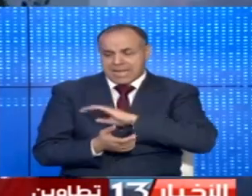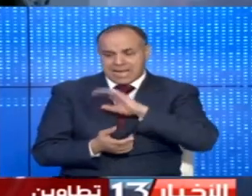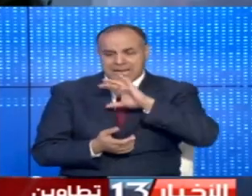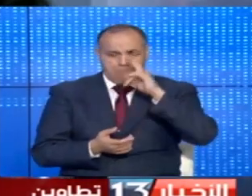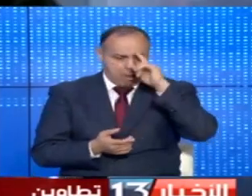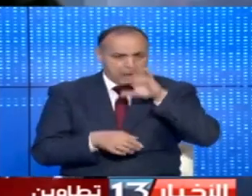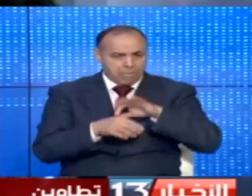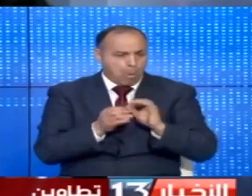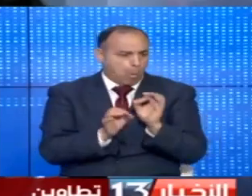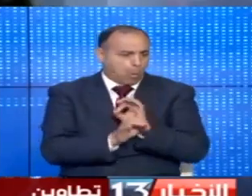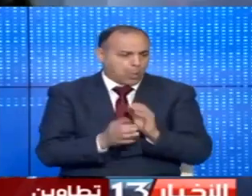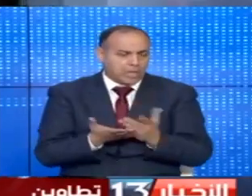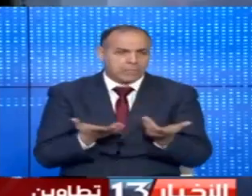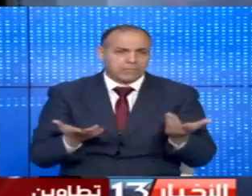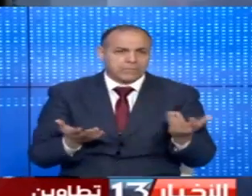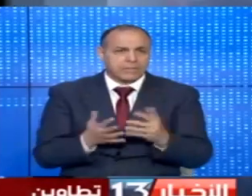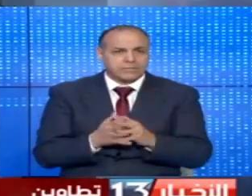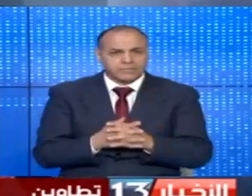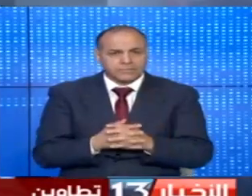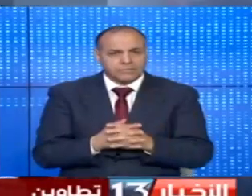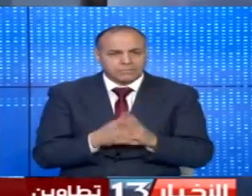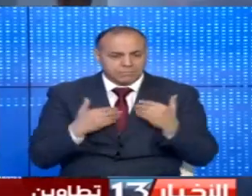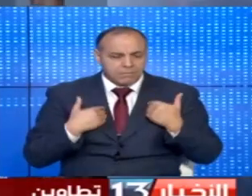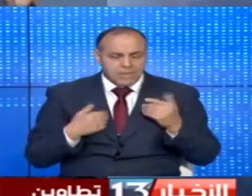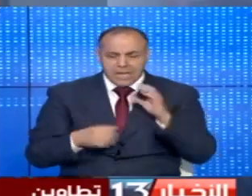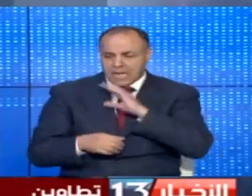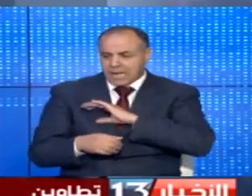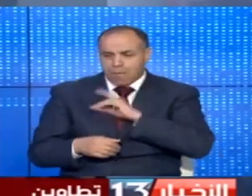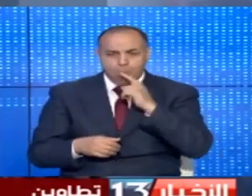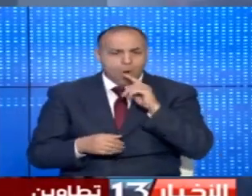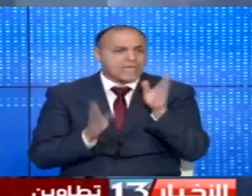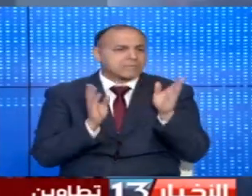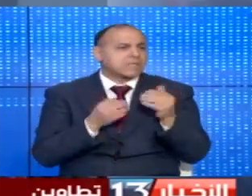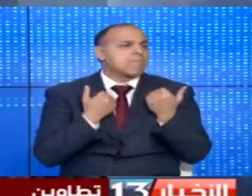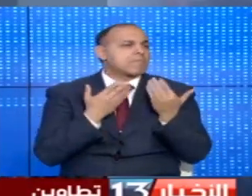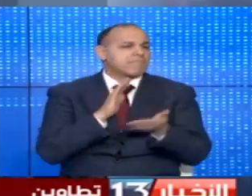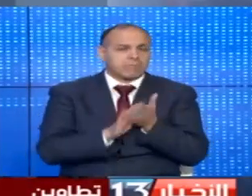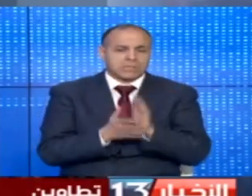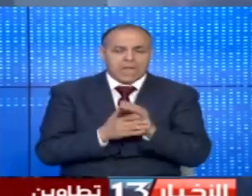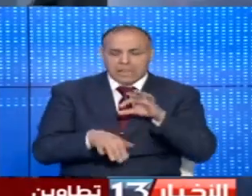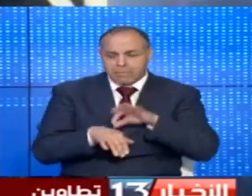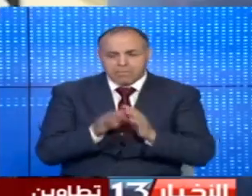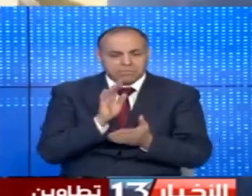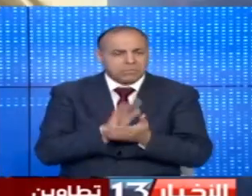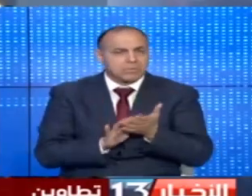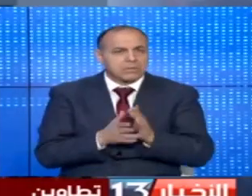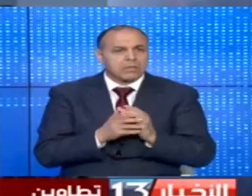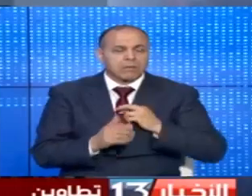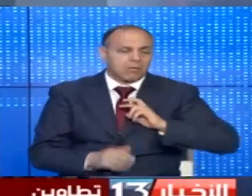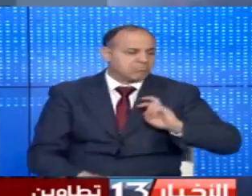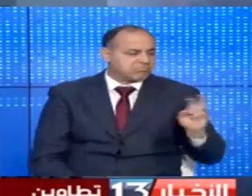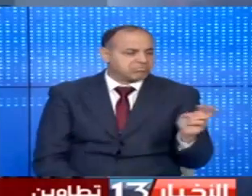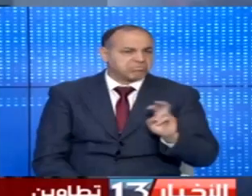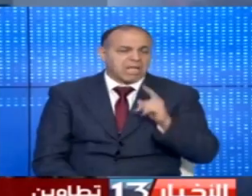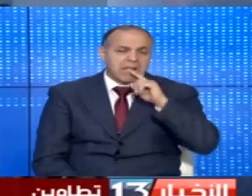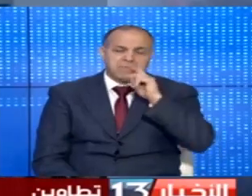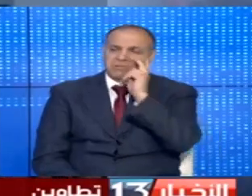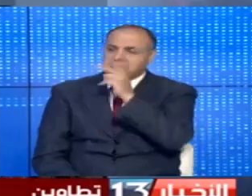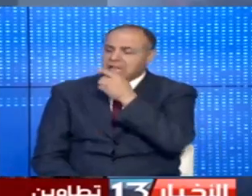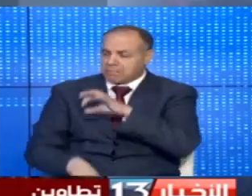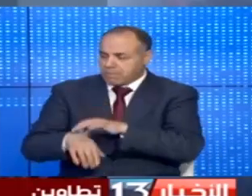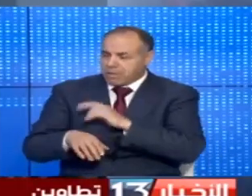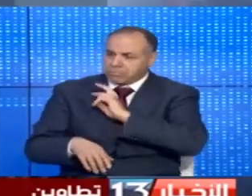موجود خلاص عند الكلام ولا عندنا بس بقرار ان احنا نمشي معناه انه مش